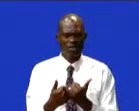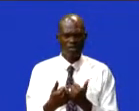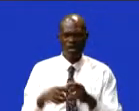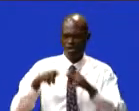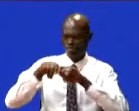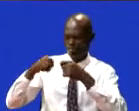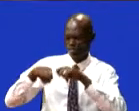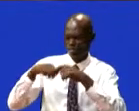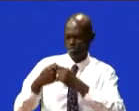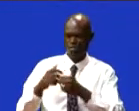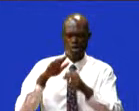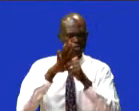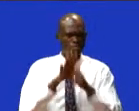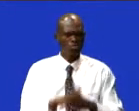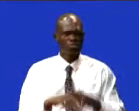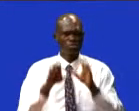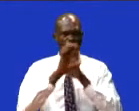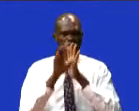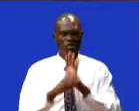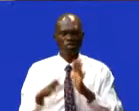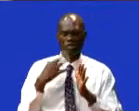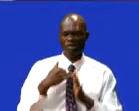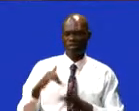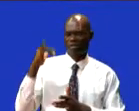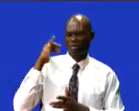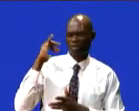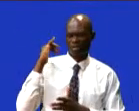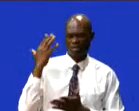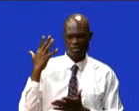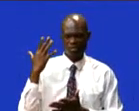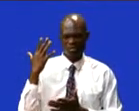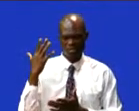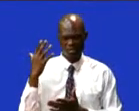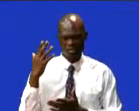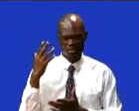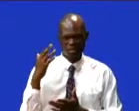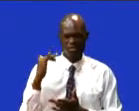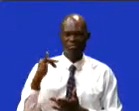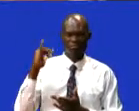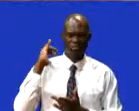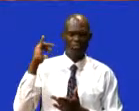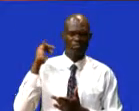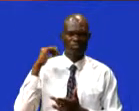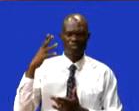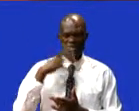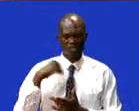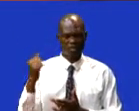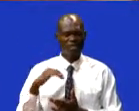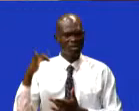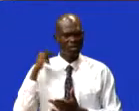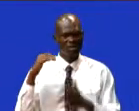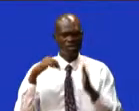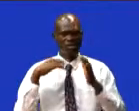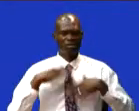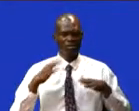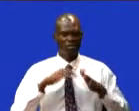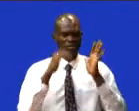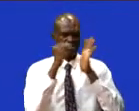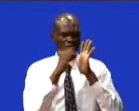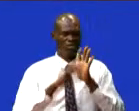kuhujumiwa. Jana na juzi na jana watu wa Machakos County kwa